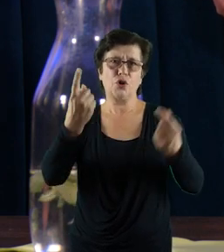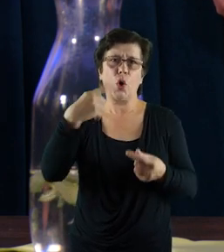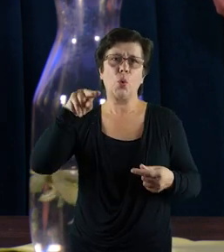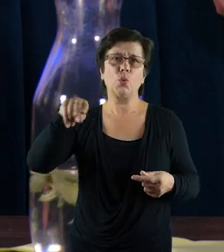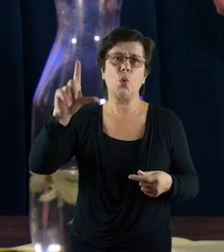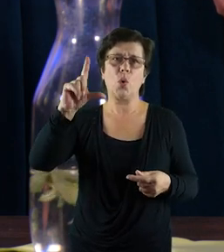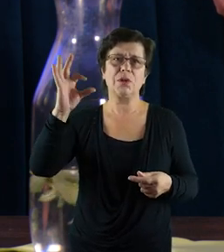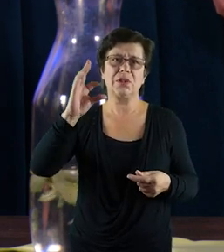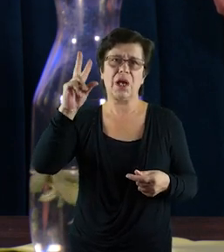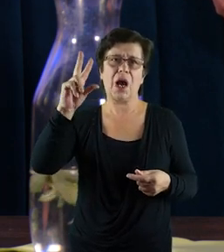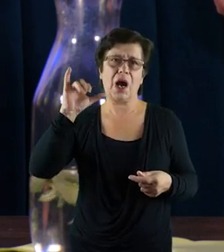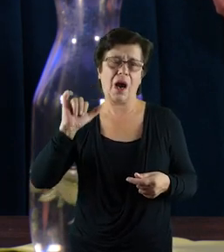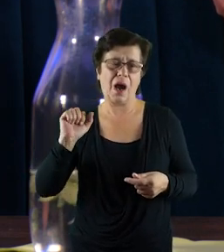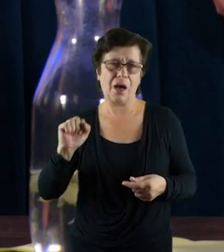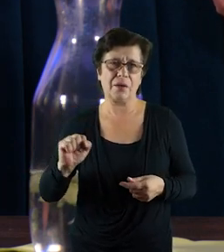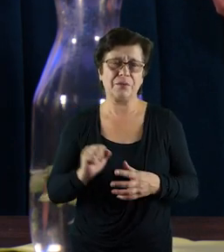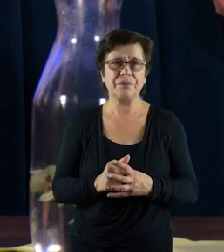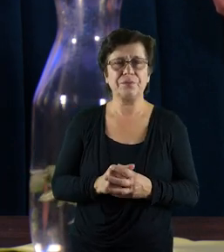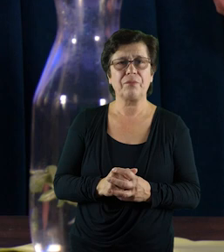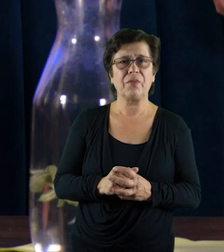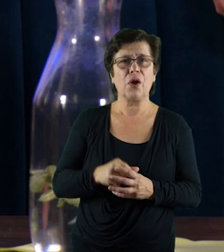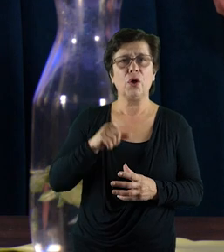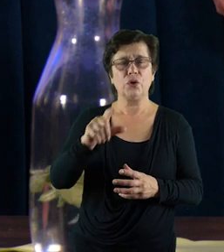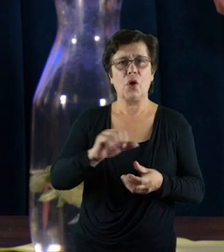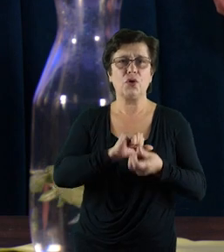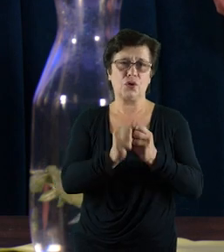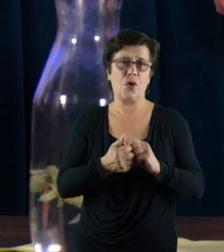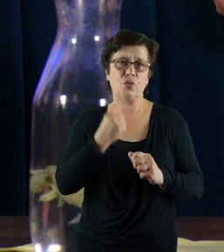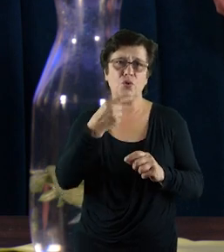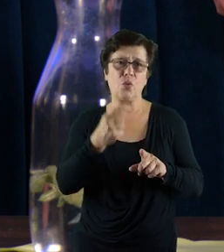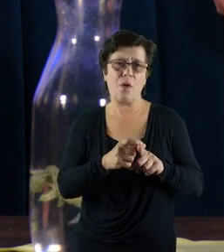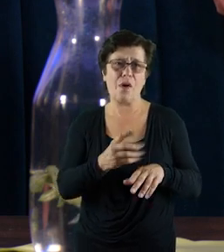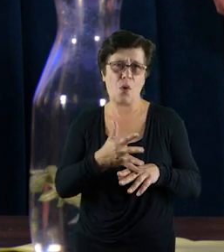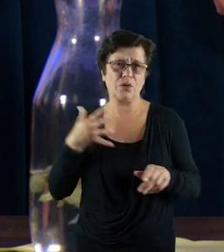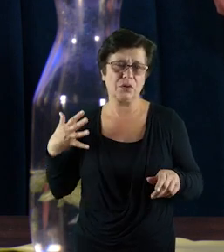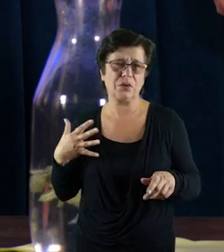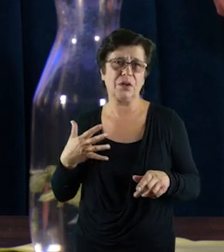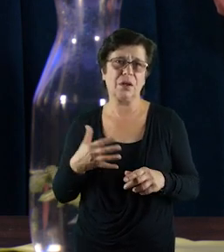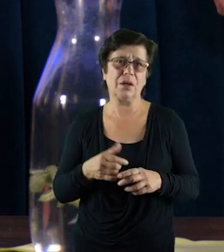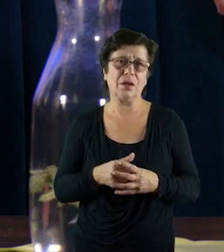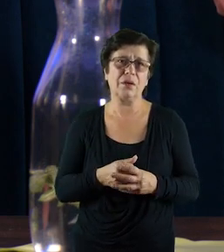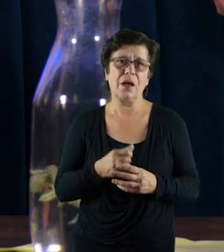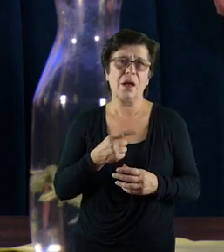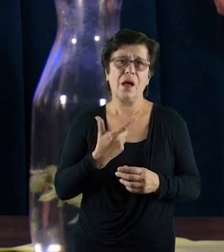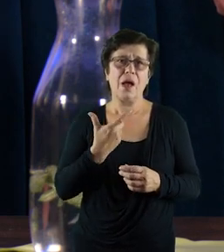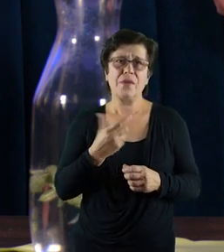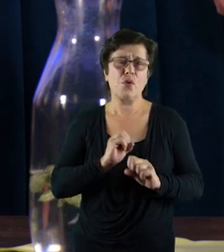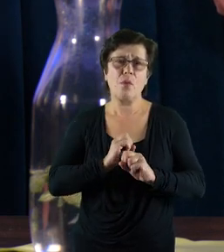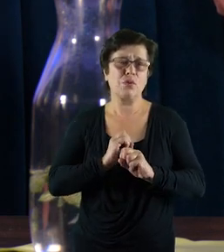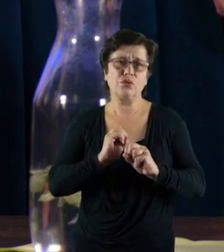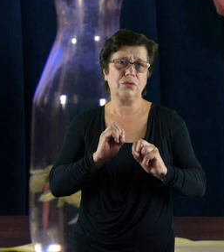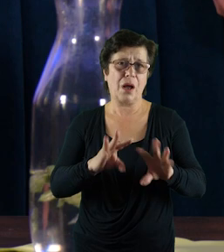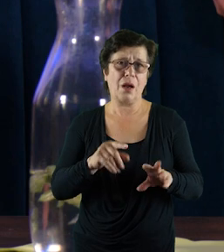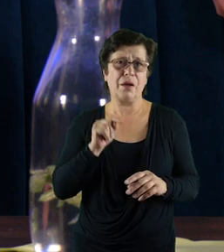własną korzyść ludzi, którzy zarządzają kulturą. No to są słowa bardzo ostre, jakby no niedopuszczalne oczywiście